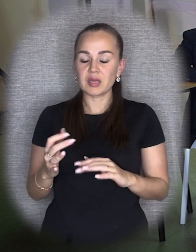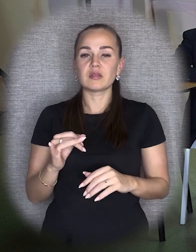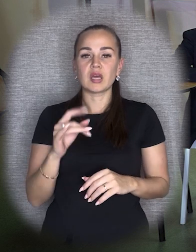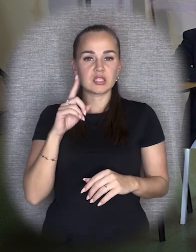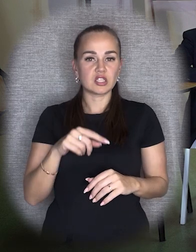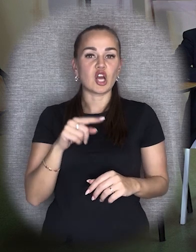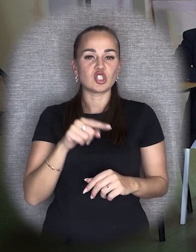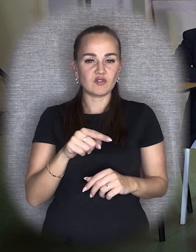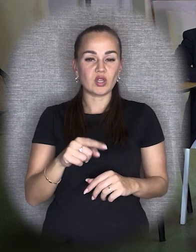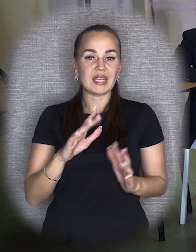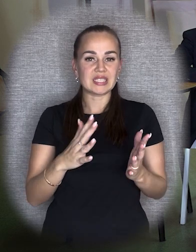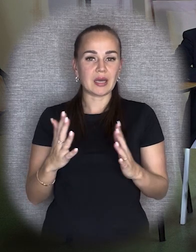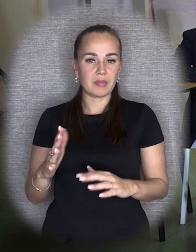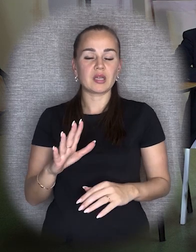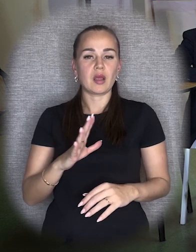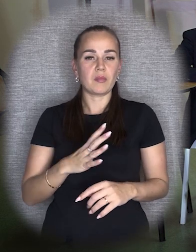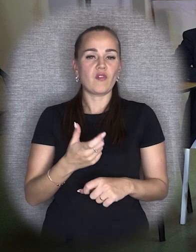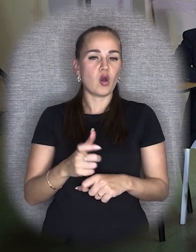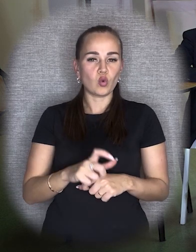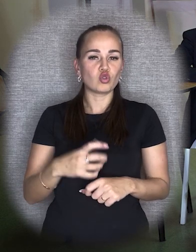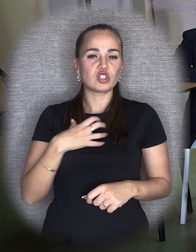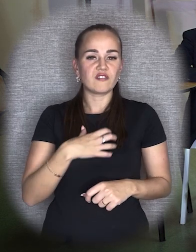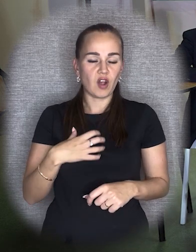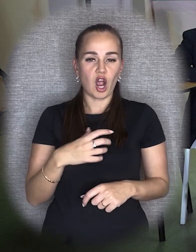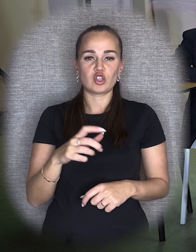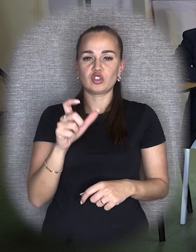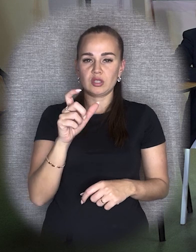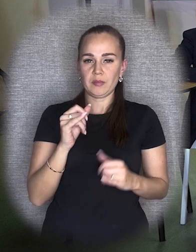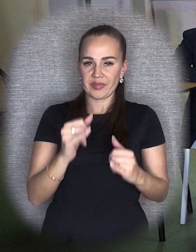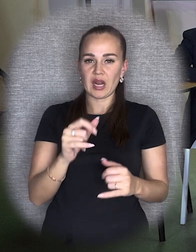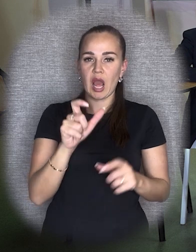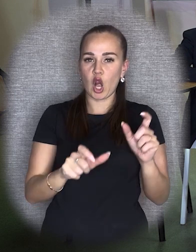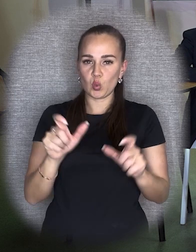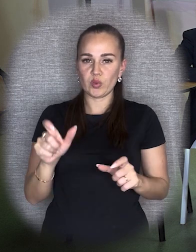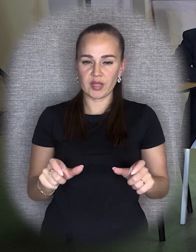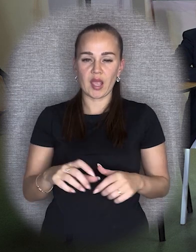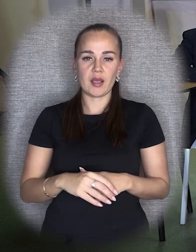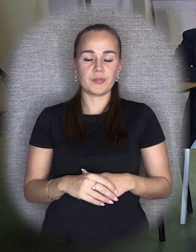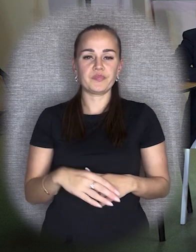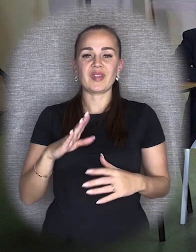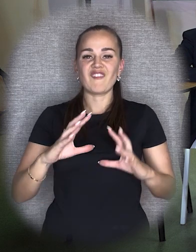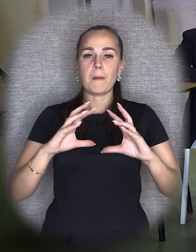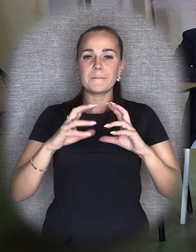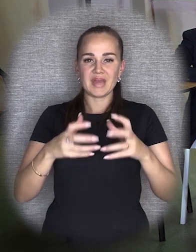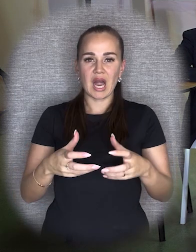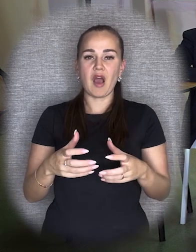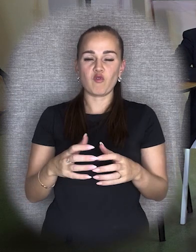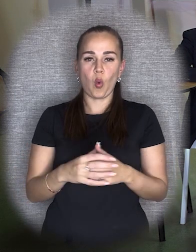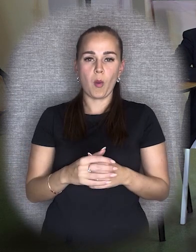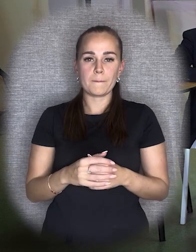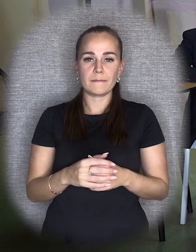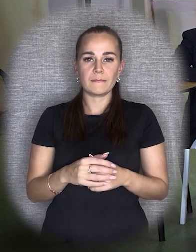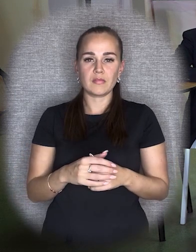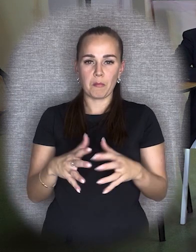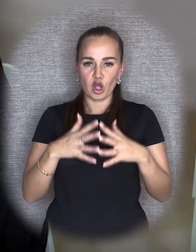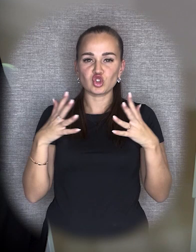являются архиважными для страны, для народа, в каком-то мировом масштабе, потому что,